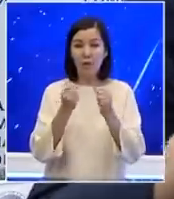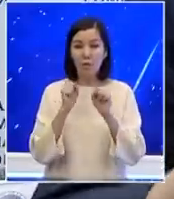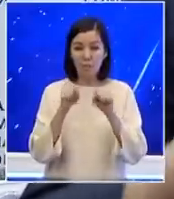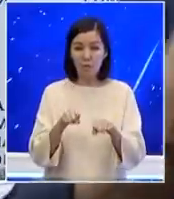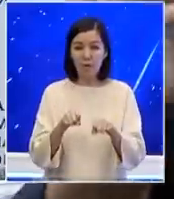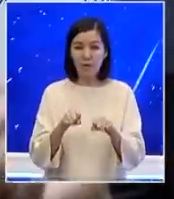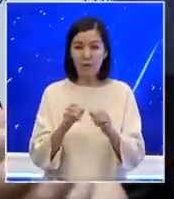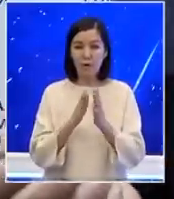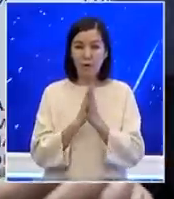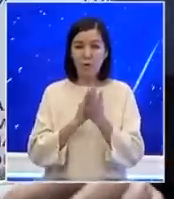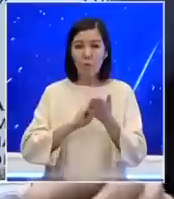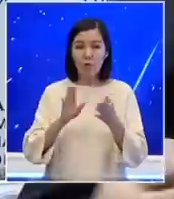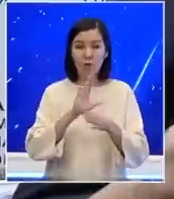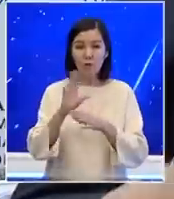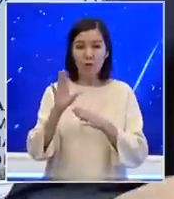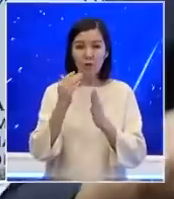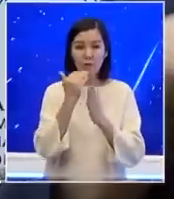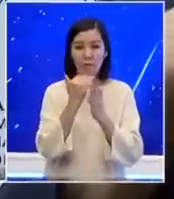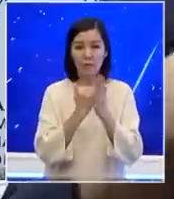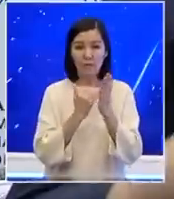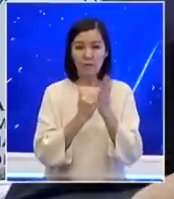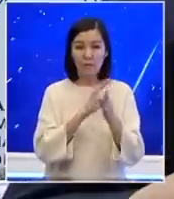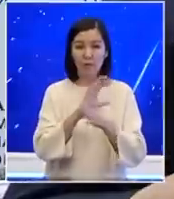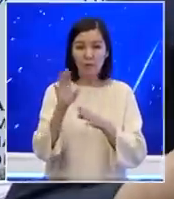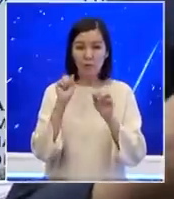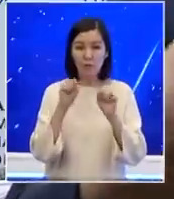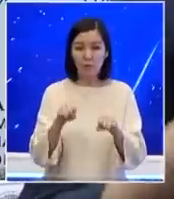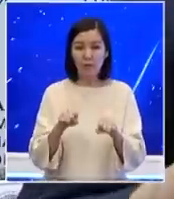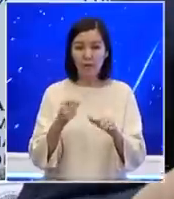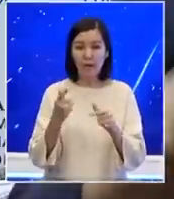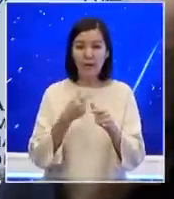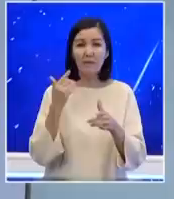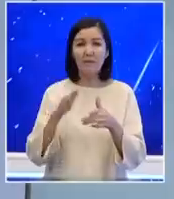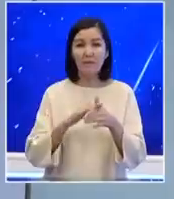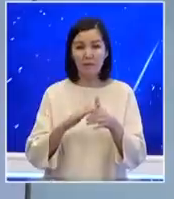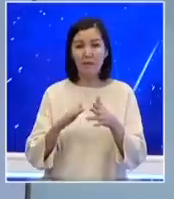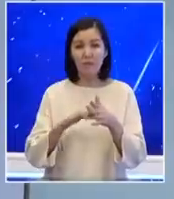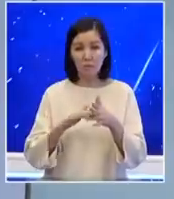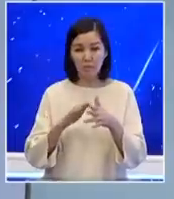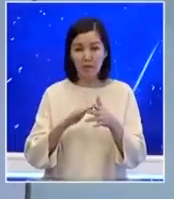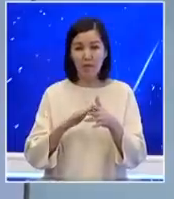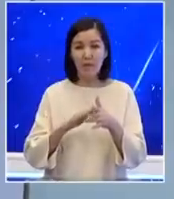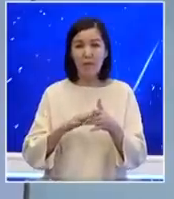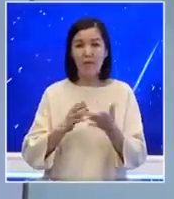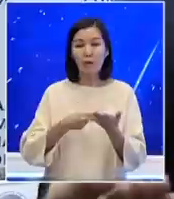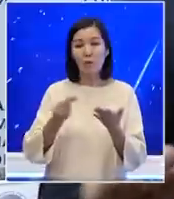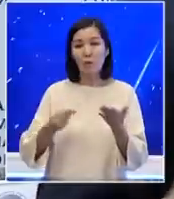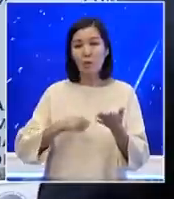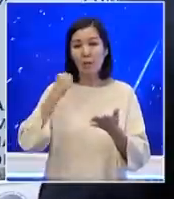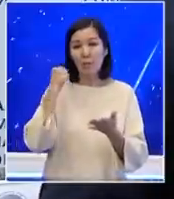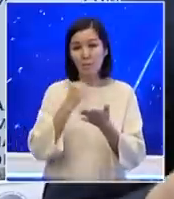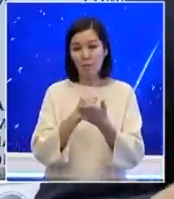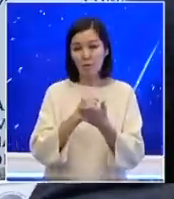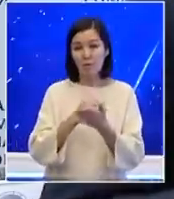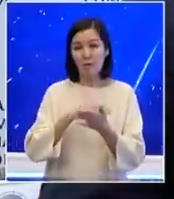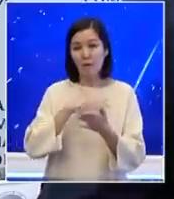берушілерге өтішпен тізімін береді. Соның кейін өзінің қолтамба мен мөрін басады ғой, сол деген жеткілікті болып